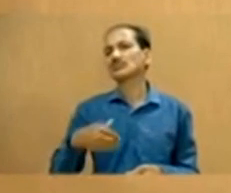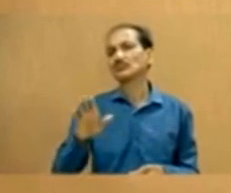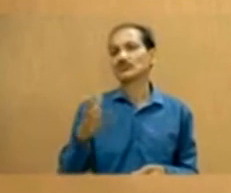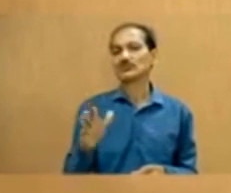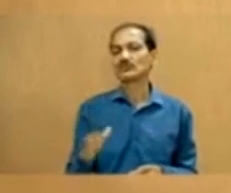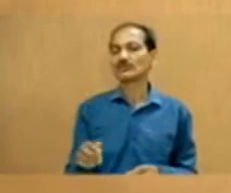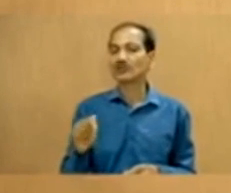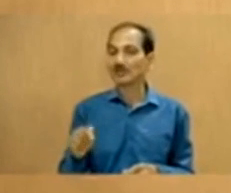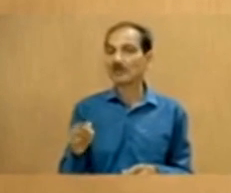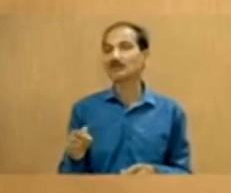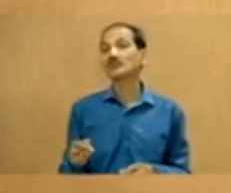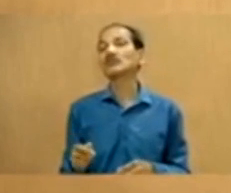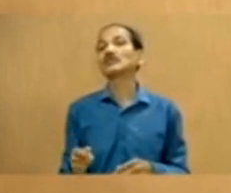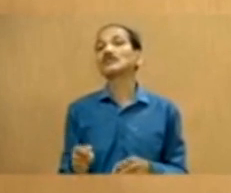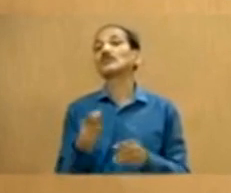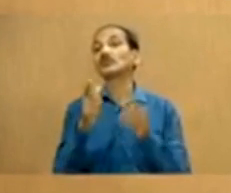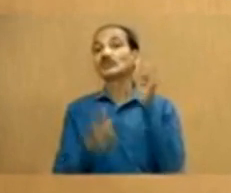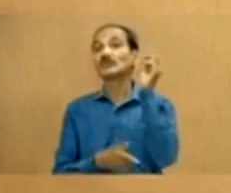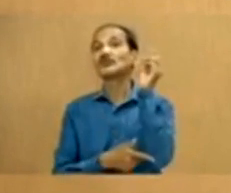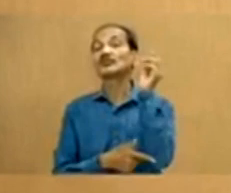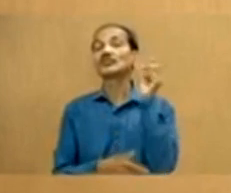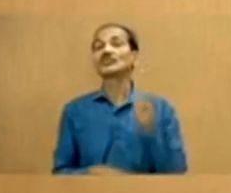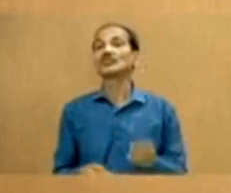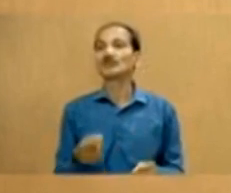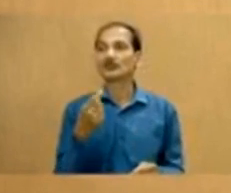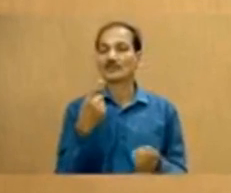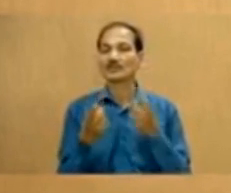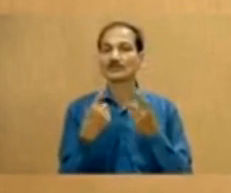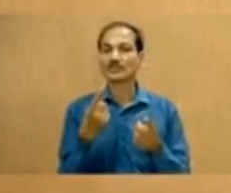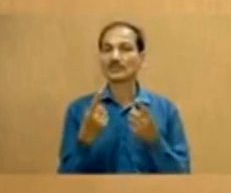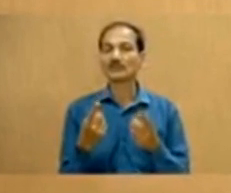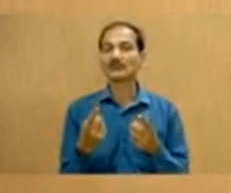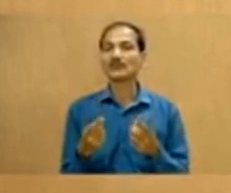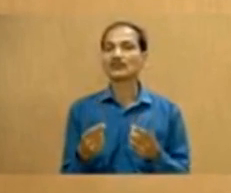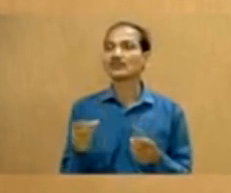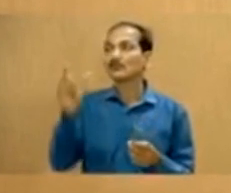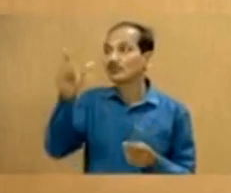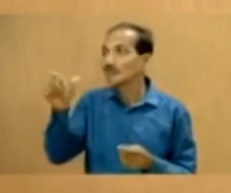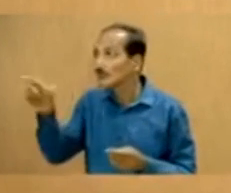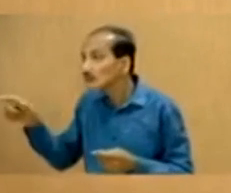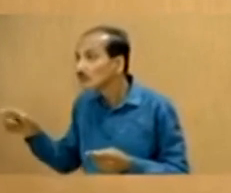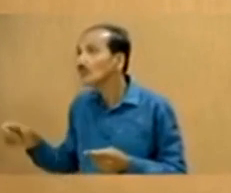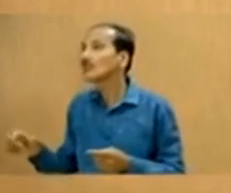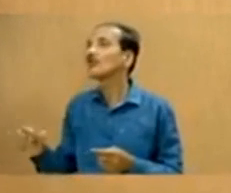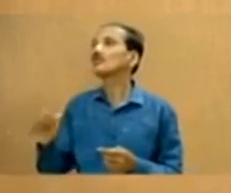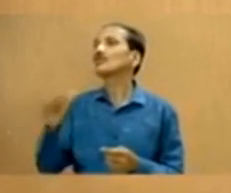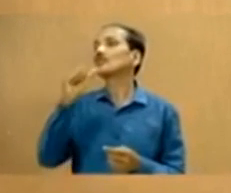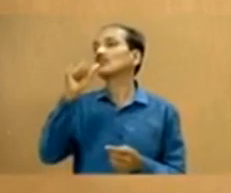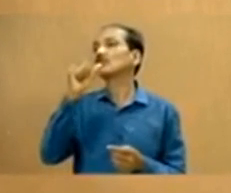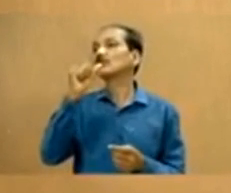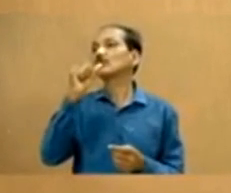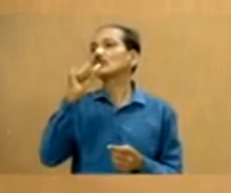ଆଜିର ଶେଷ ବକ୍ତବ୍ୟ ହେଉଛି ଗଣମାଧ୍ୟମର ପ୍ରତିନିଧିମାନଙ୍କ ପ୍ରଶ୍ନ